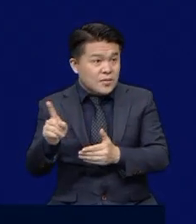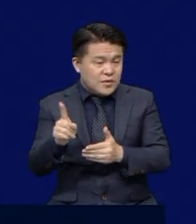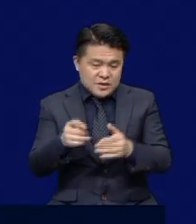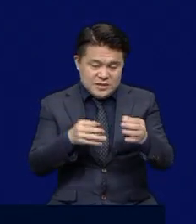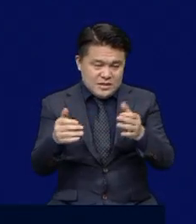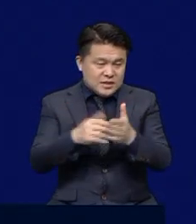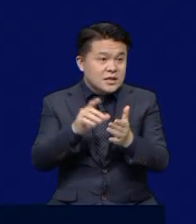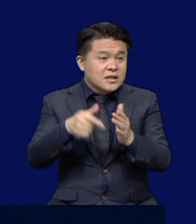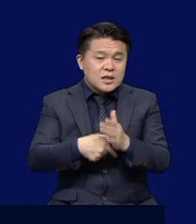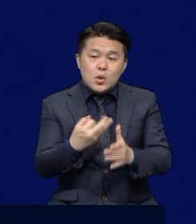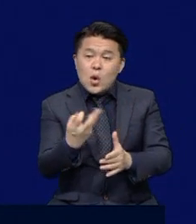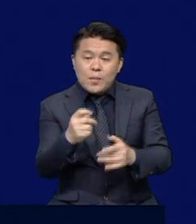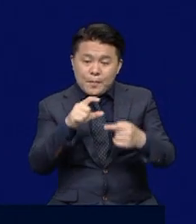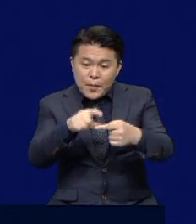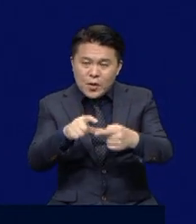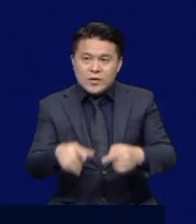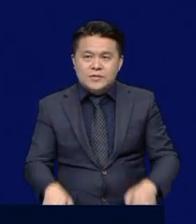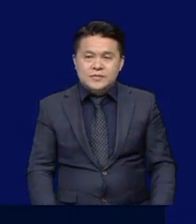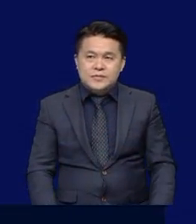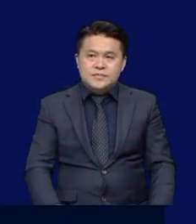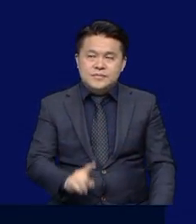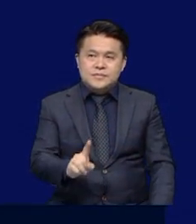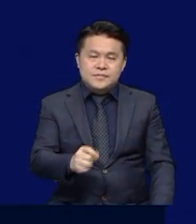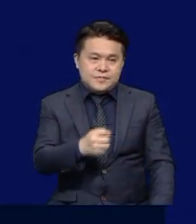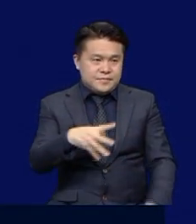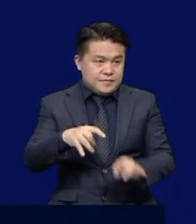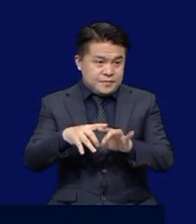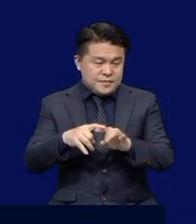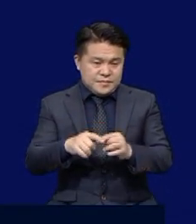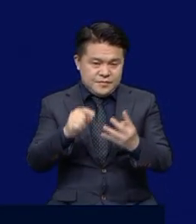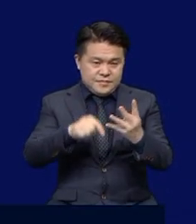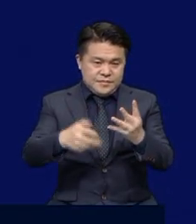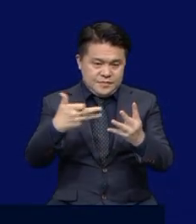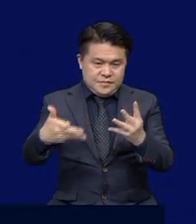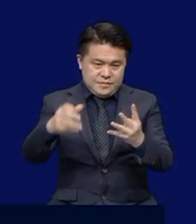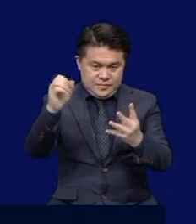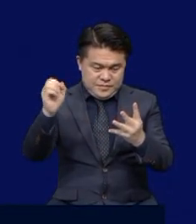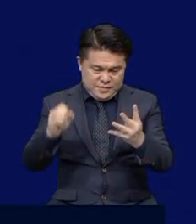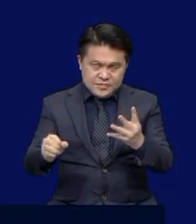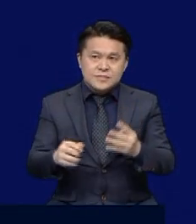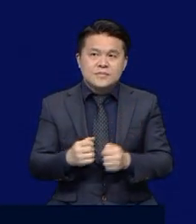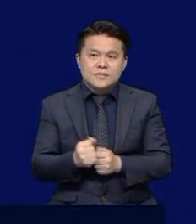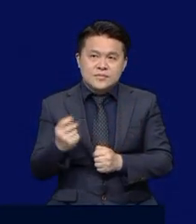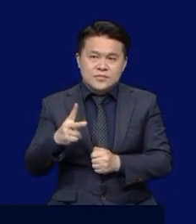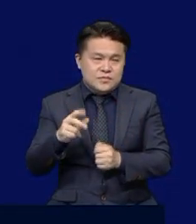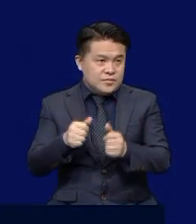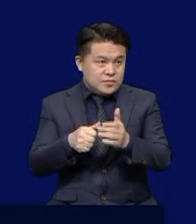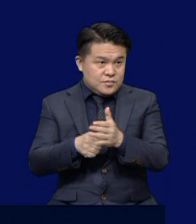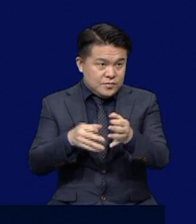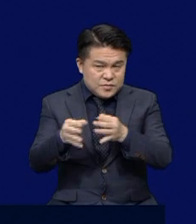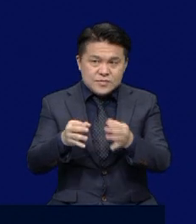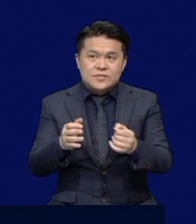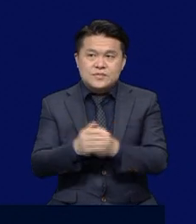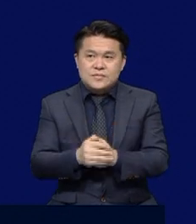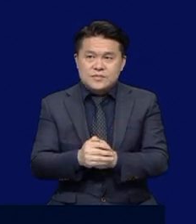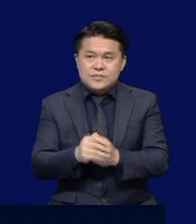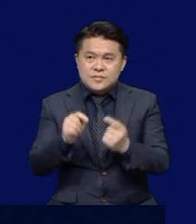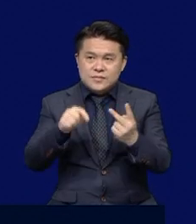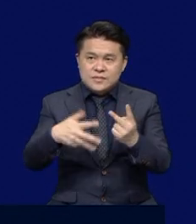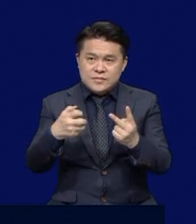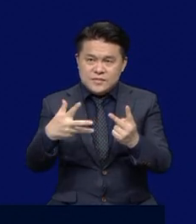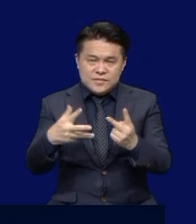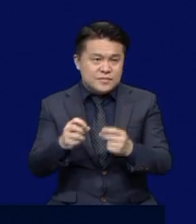금액입니다. 이 회장의 지분율은 삼성전자 4.18%, 삼성물산 2.88%,